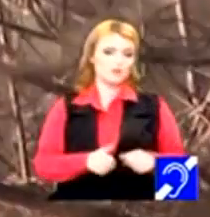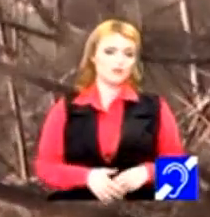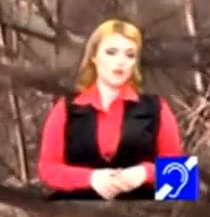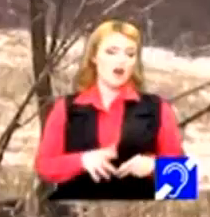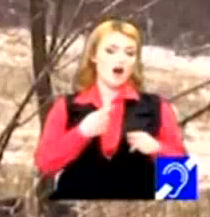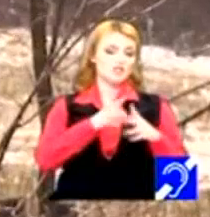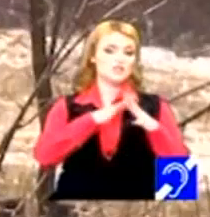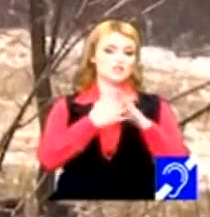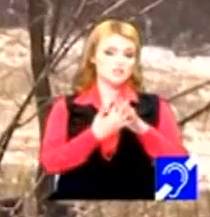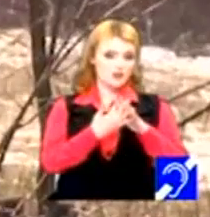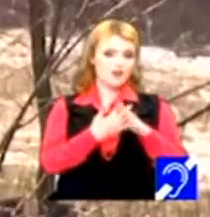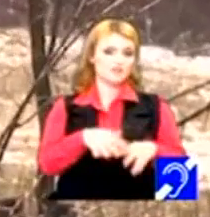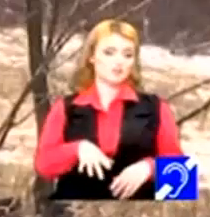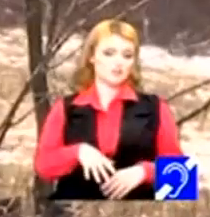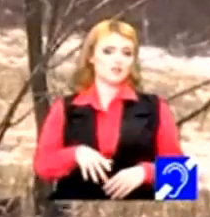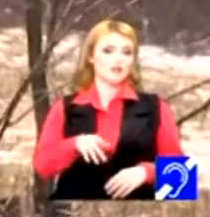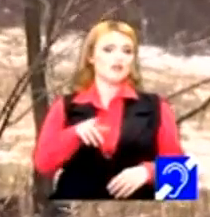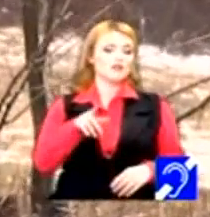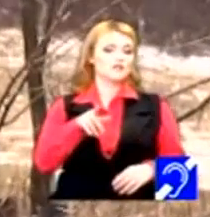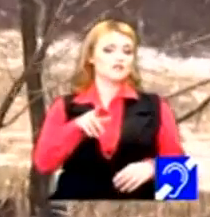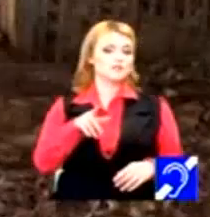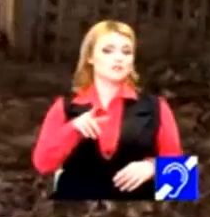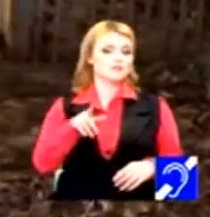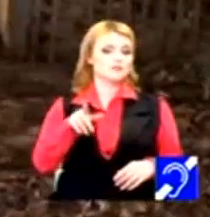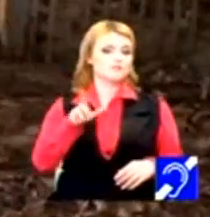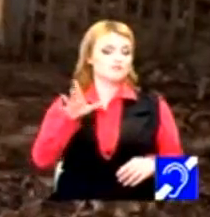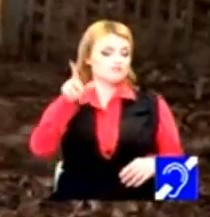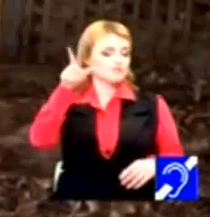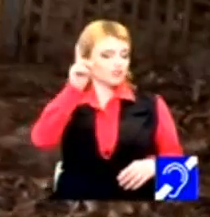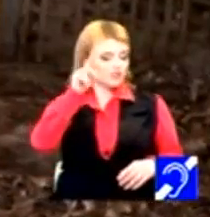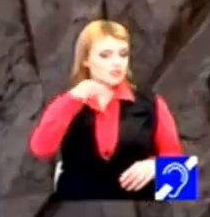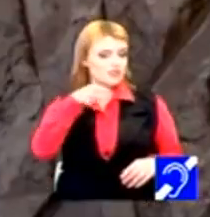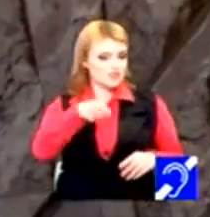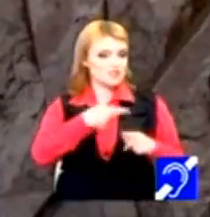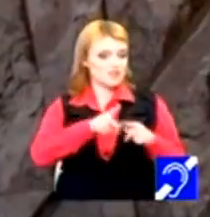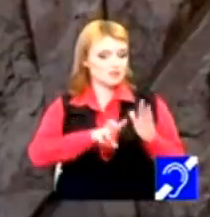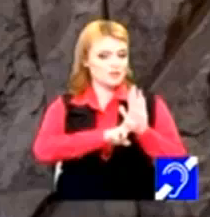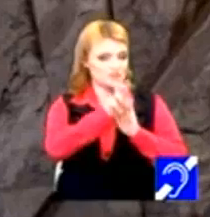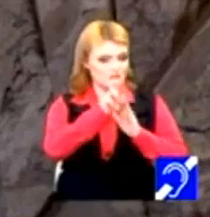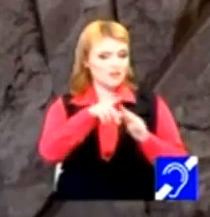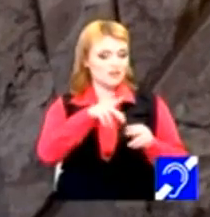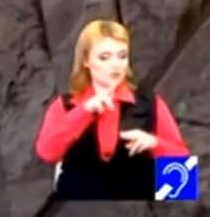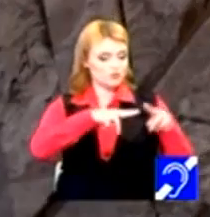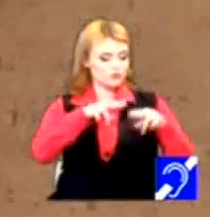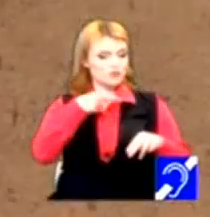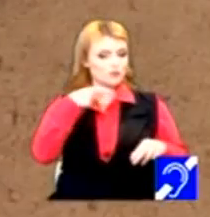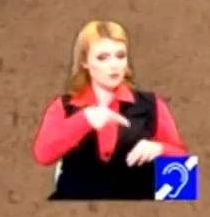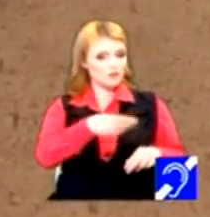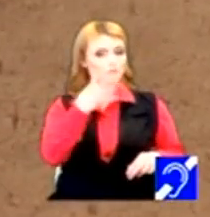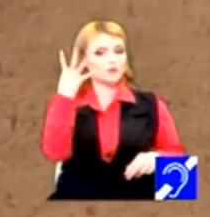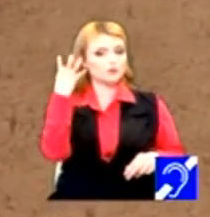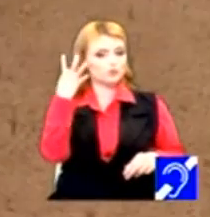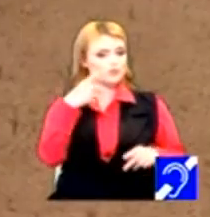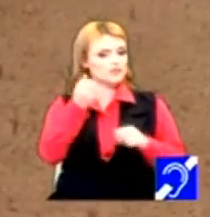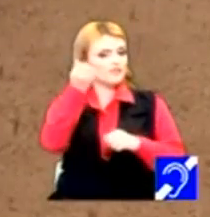se află biserica, este amintit în literatura istorică încă de prin anii 1400, fiind unul dintre cele mai vechi din Republica